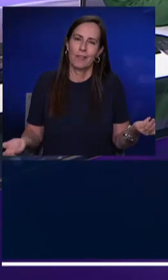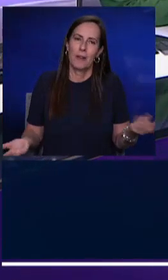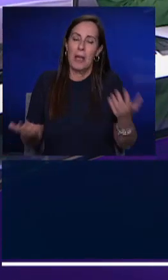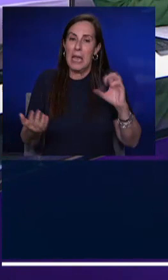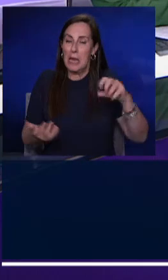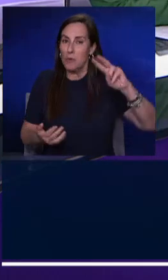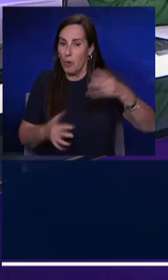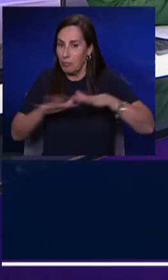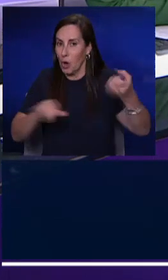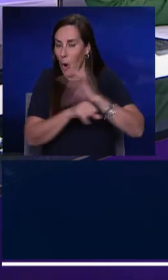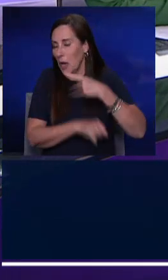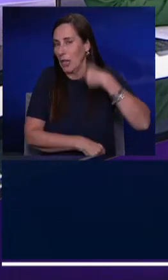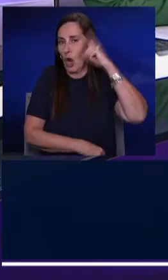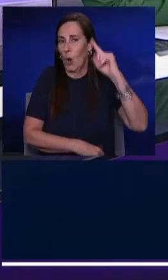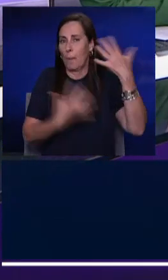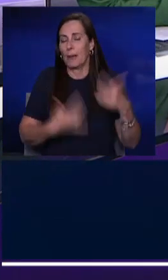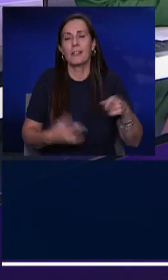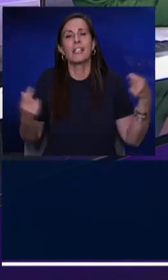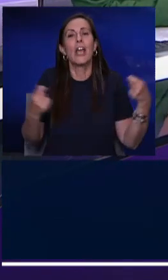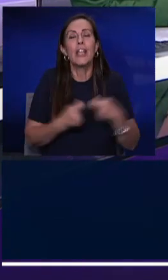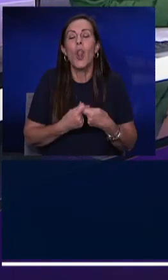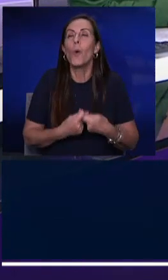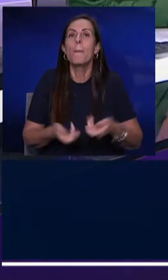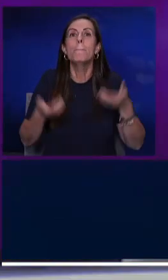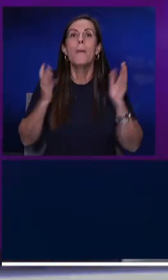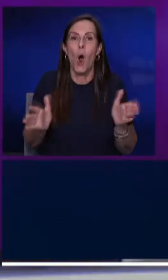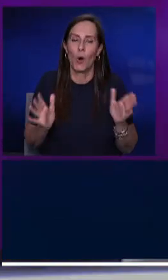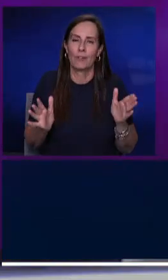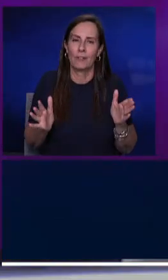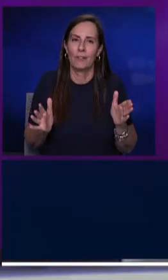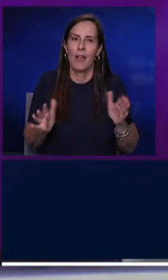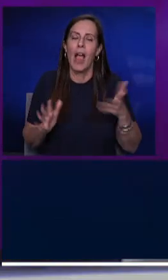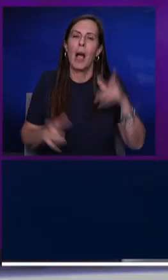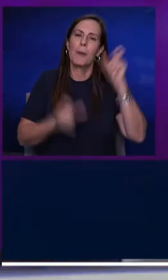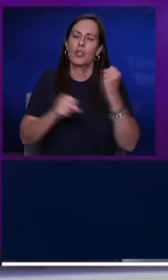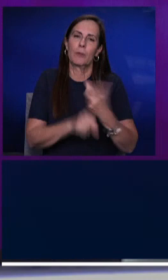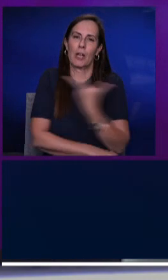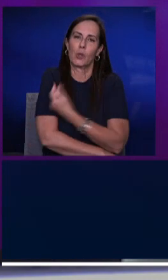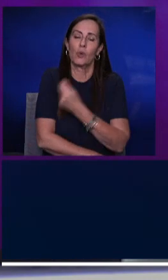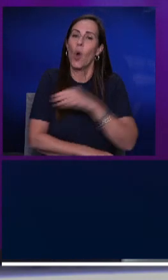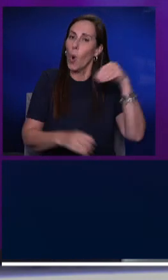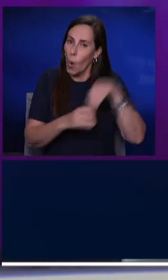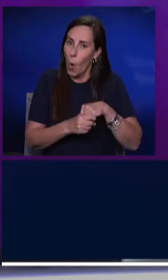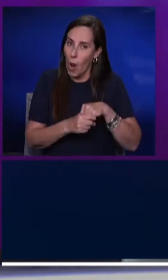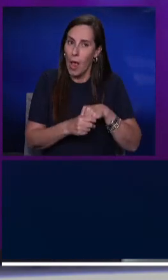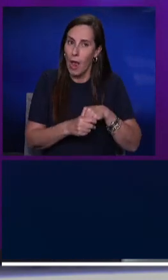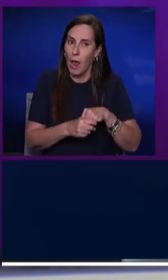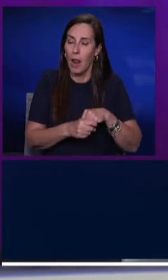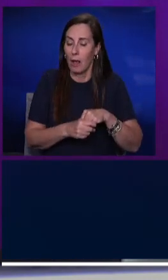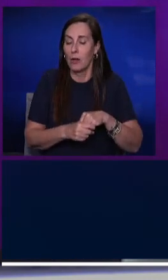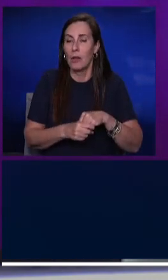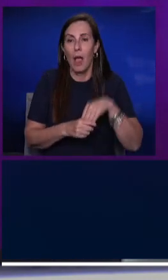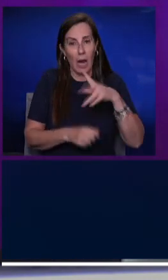ומתי הוא יהיה. זה תלוי מאוד ברמת ההתחסנות של האוכלוסייה, כולל בדעיכה של החיסון השלישי. אני מקווה